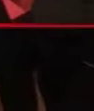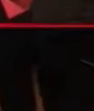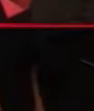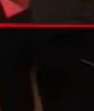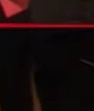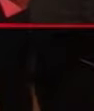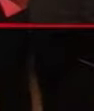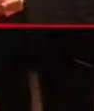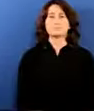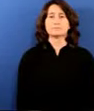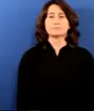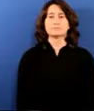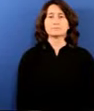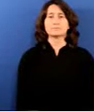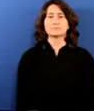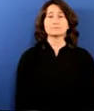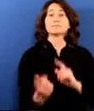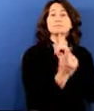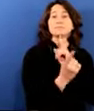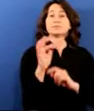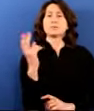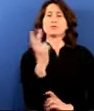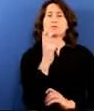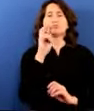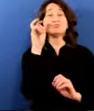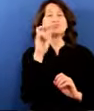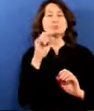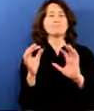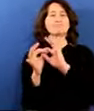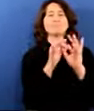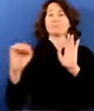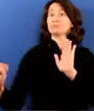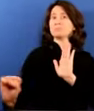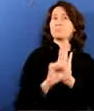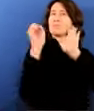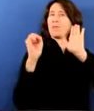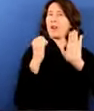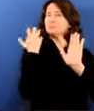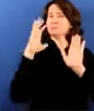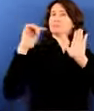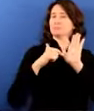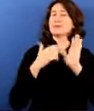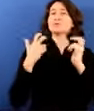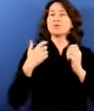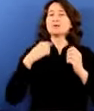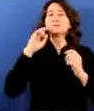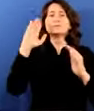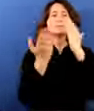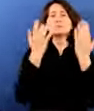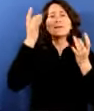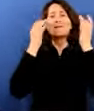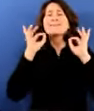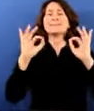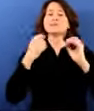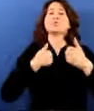Bizkaiko Foru Aldundiaren ekonomia sustatzeko diputatu Imanol Pradalesek eta Bilboko Udalaren kontseilari ordezkariak Andoni Aldekoak.